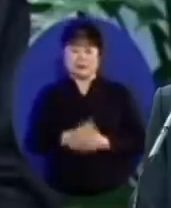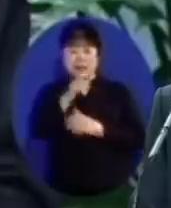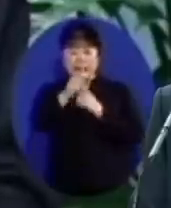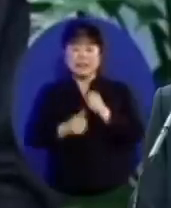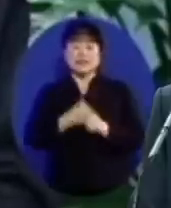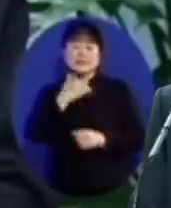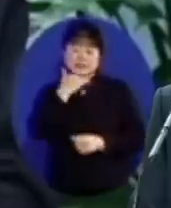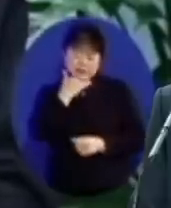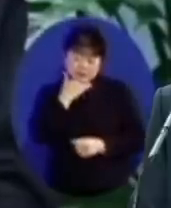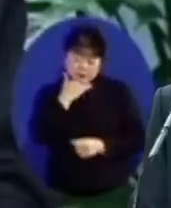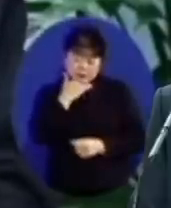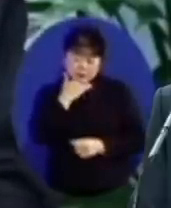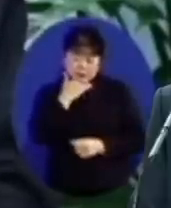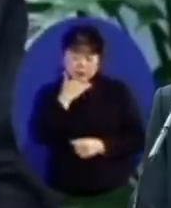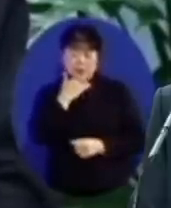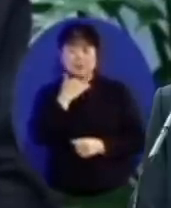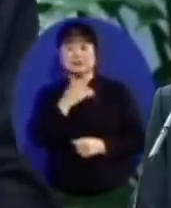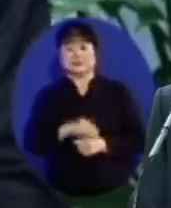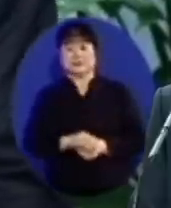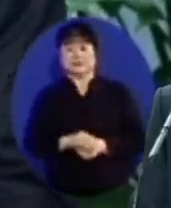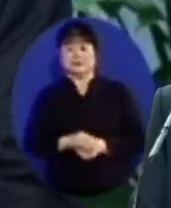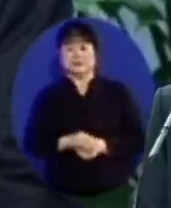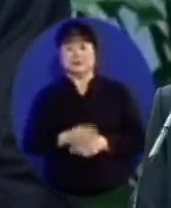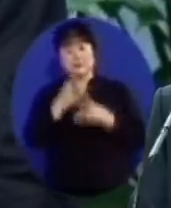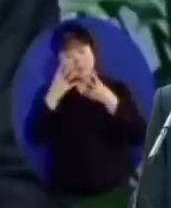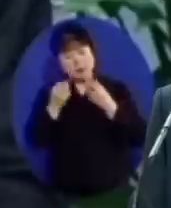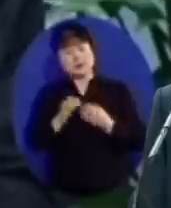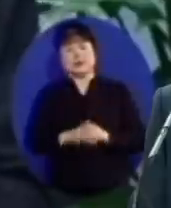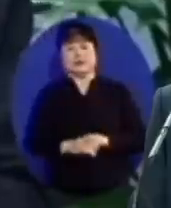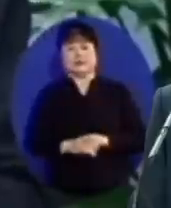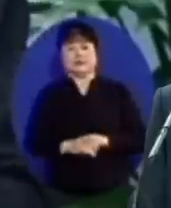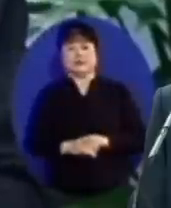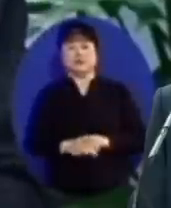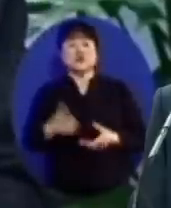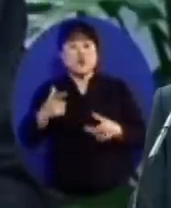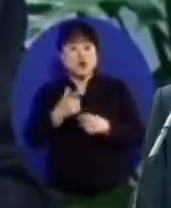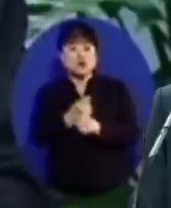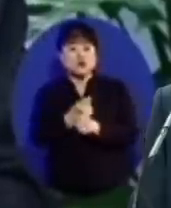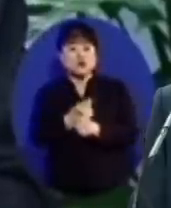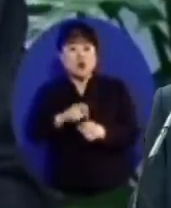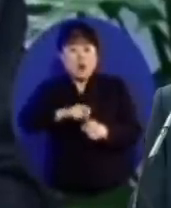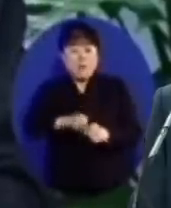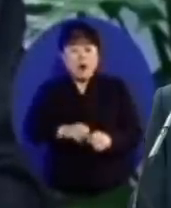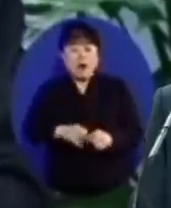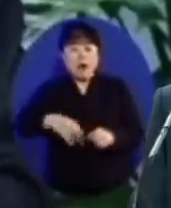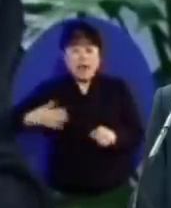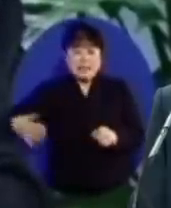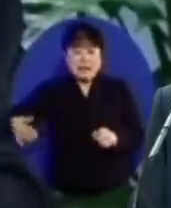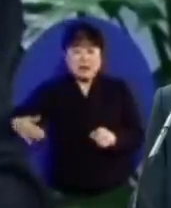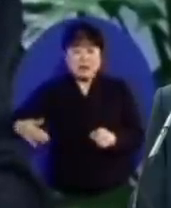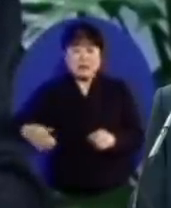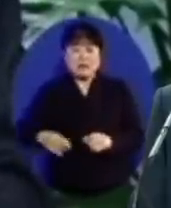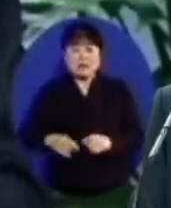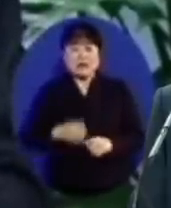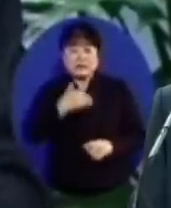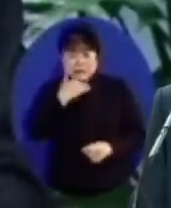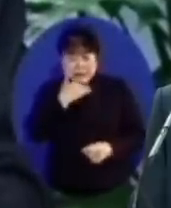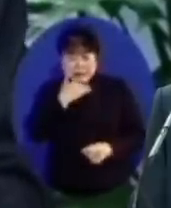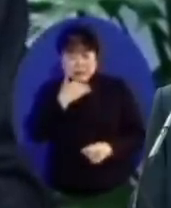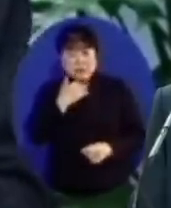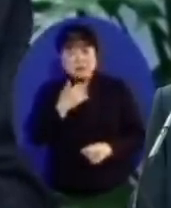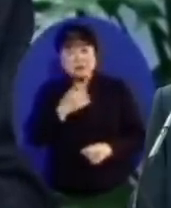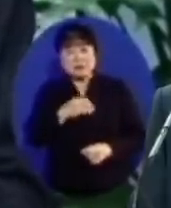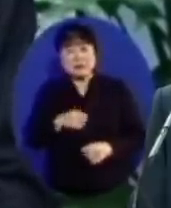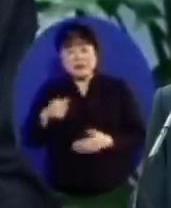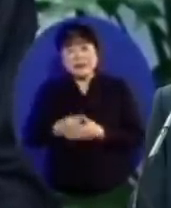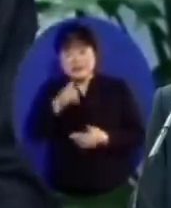하나님이 기다리시면 말로 다 할 수가 없습니다. 우리가 우리의 원수들이 벌을 받지 않고 오래 기다리는 것을 보면 탄식하고,